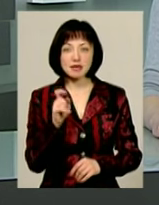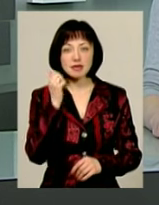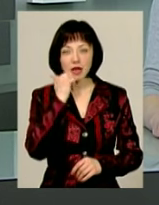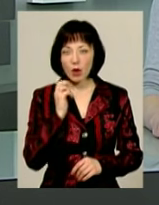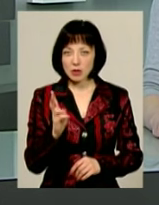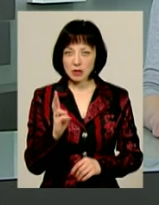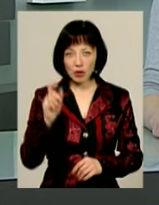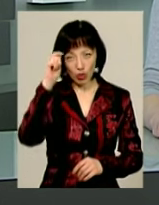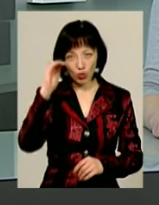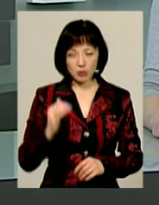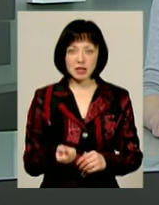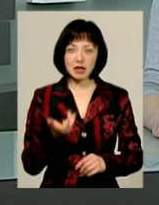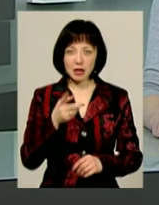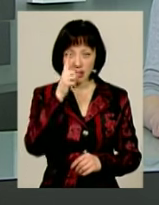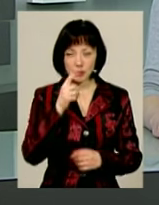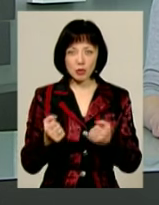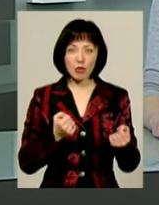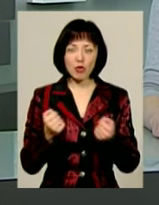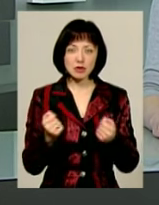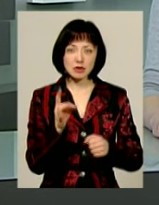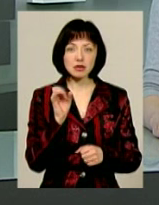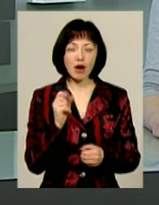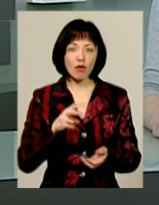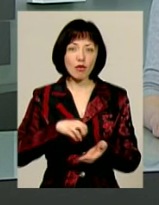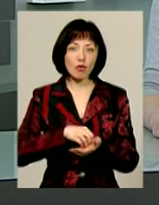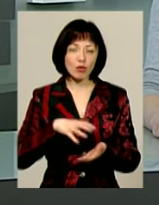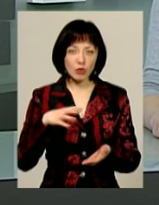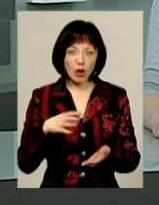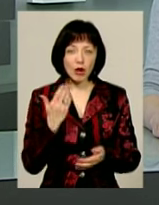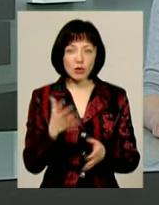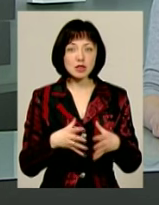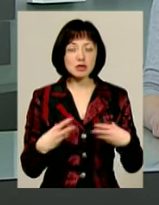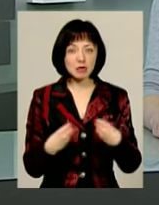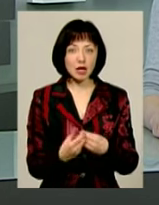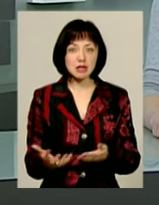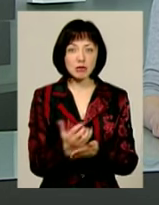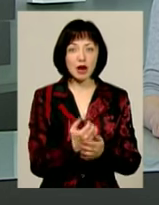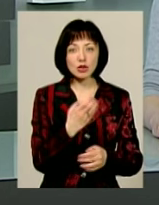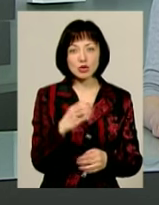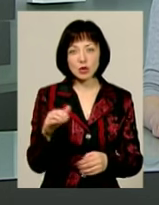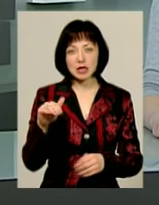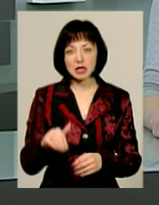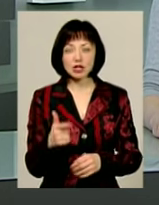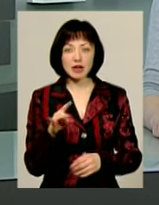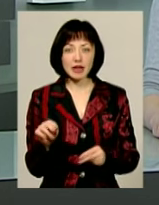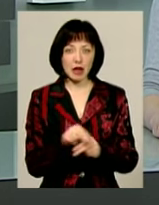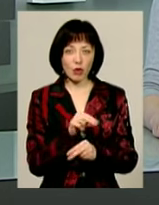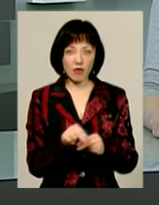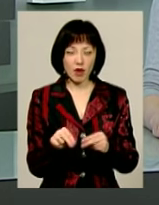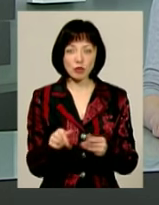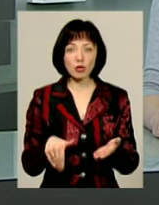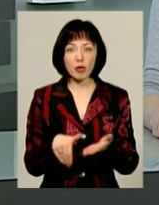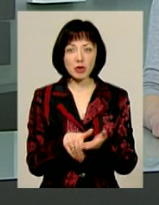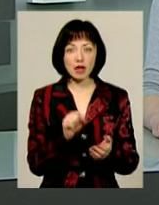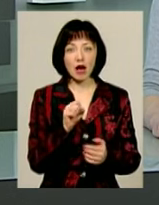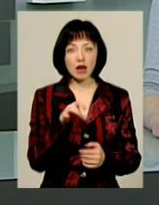Старокостянтинова. Хлопчик вже кілька місяців бореться зі злоякісною пухлиною, а його сім'я збирає сотні тисяч гривень на лікування. Аби